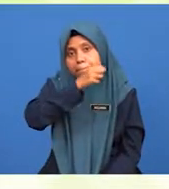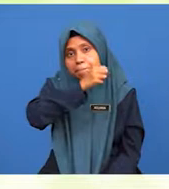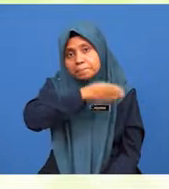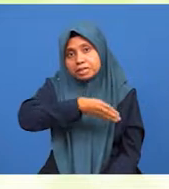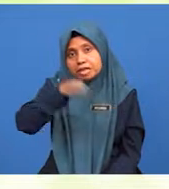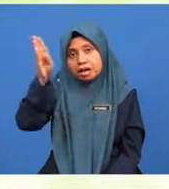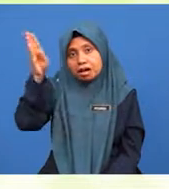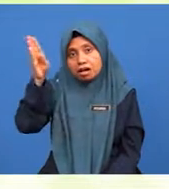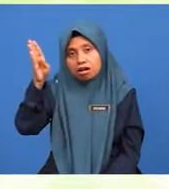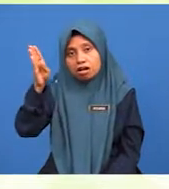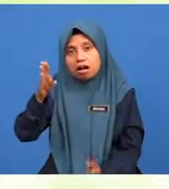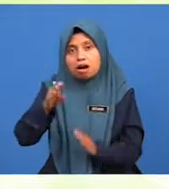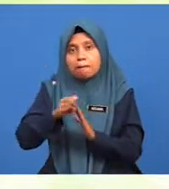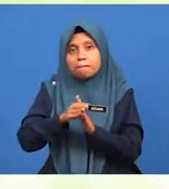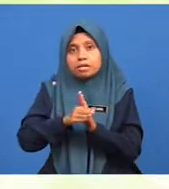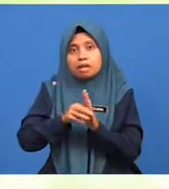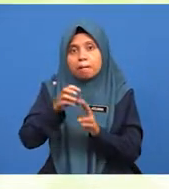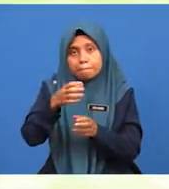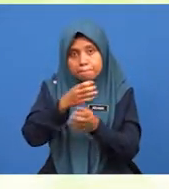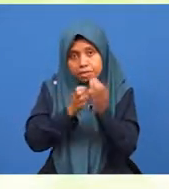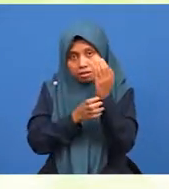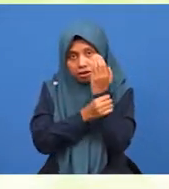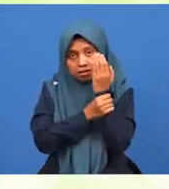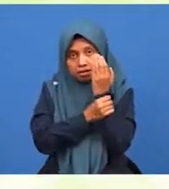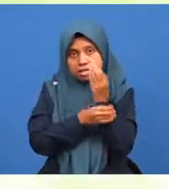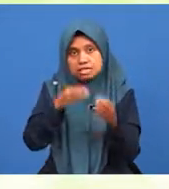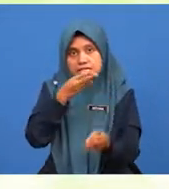Pahlawan itu memegang sebilah pedang.